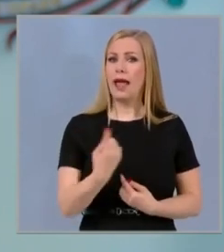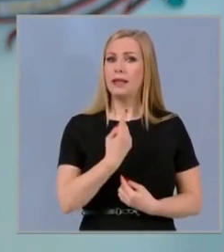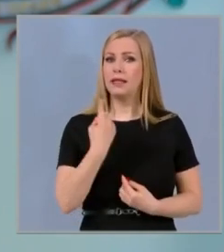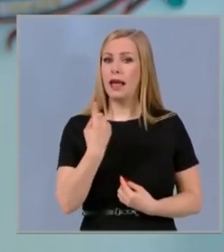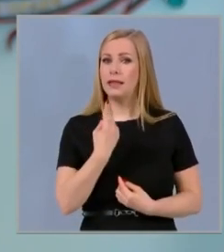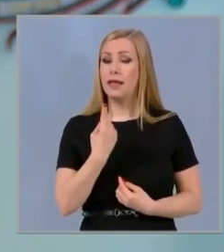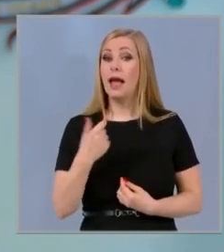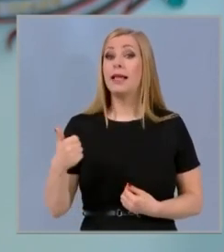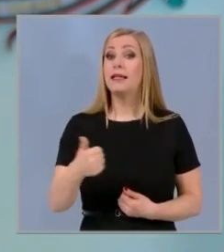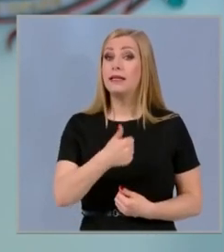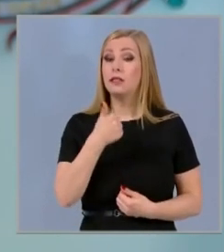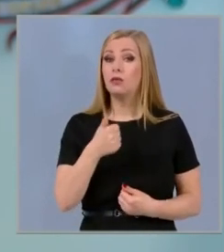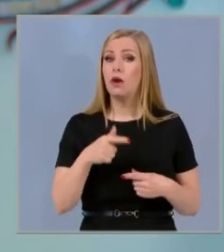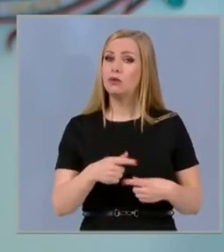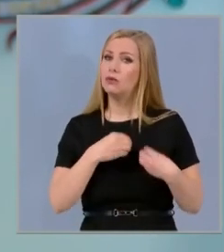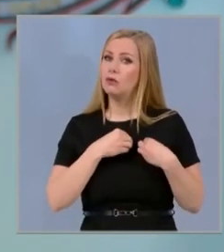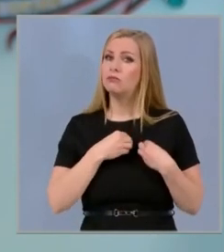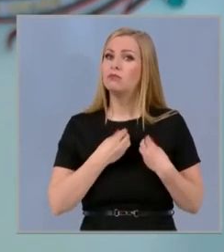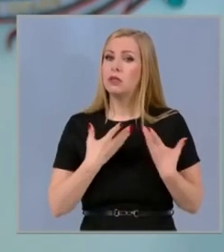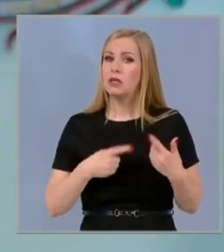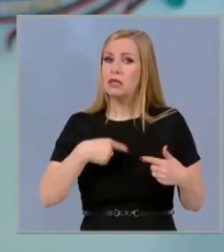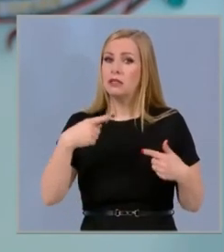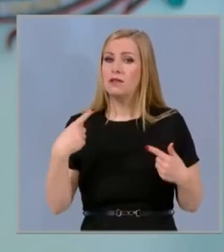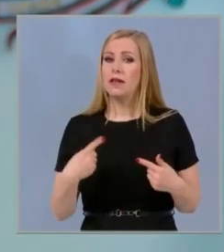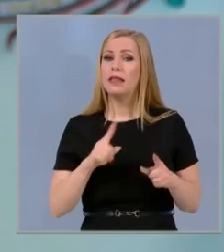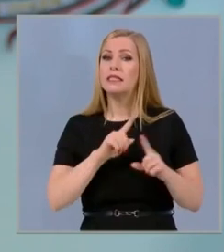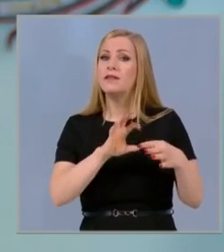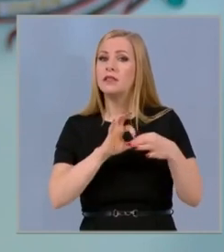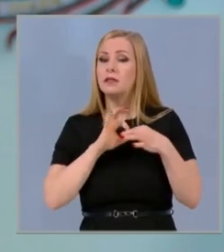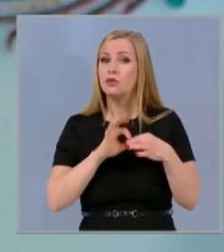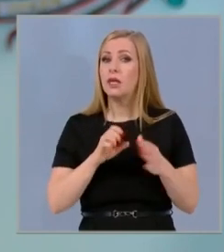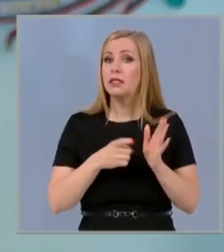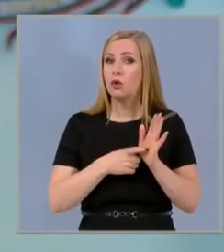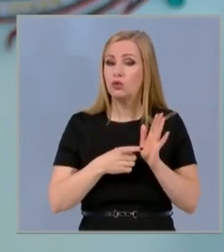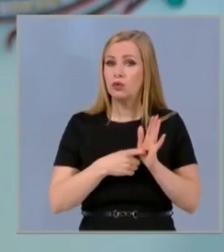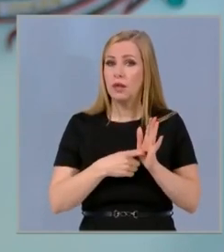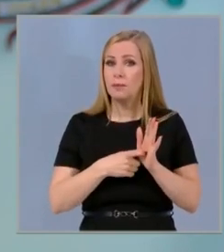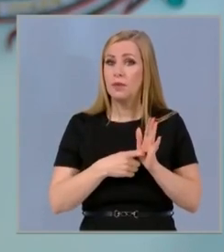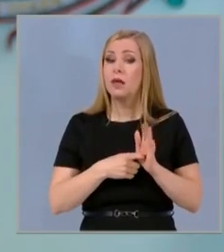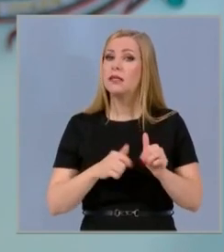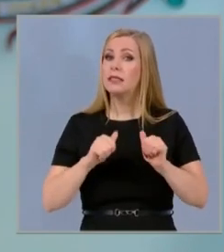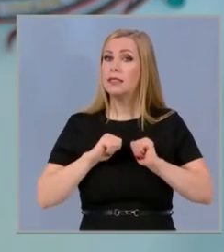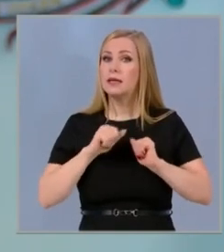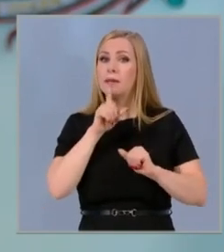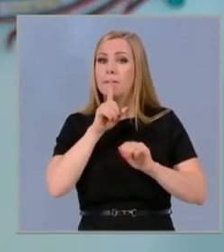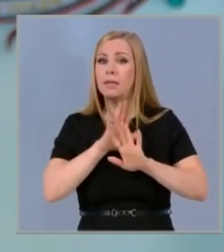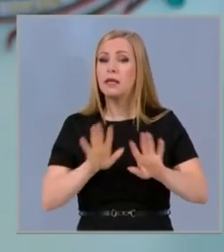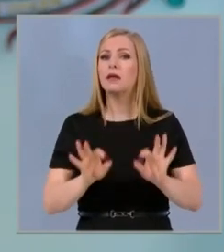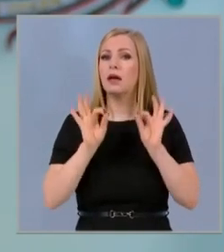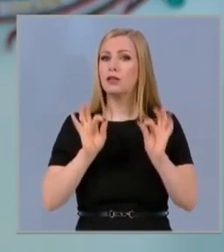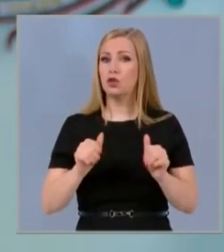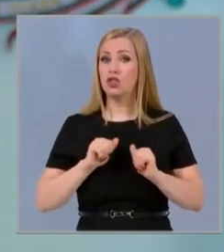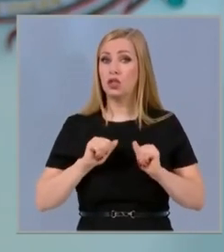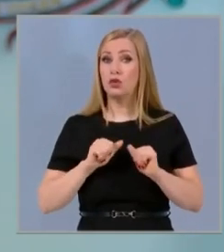лидерство, което да укрепи държавността, суверенитета и законността. Да съхрани мира и гарантира сигурността